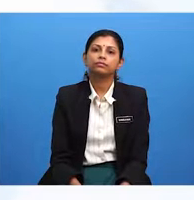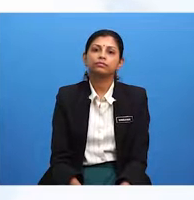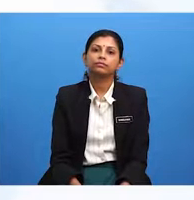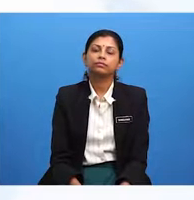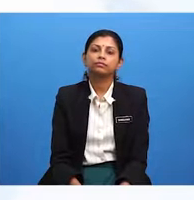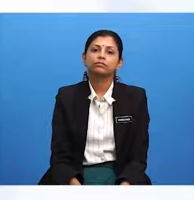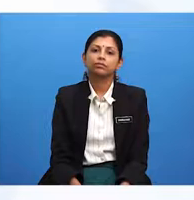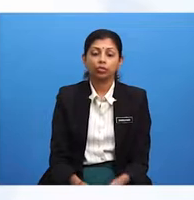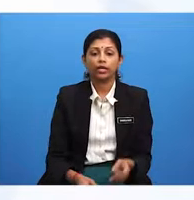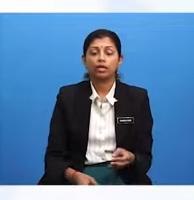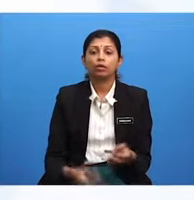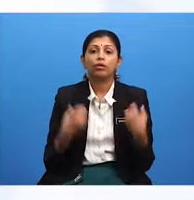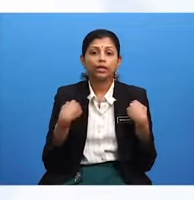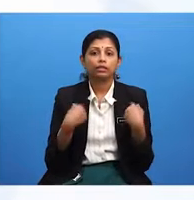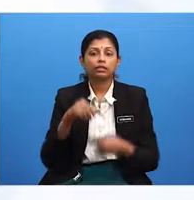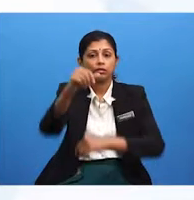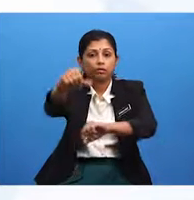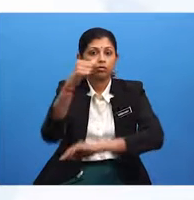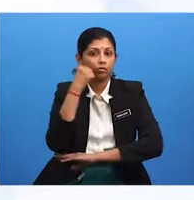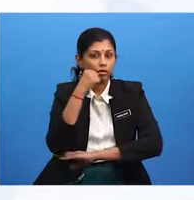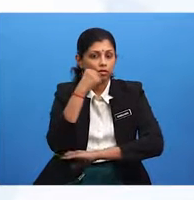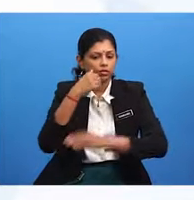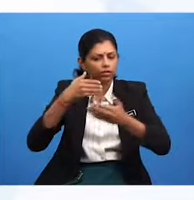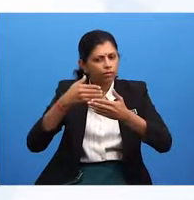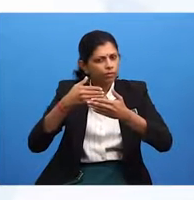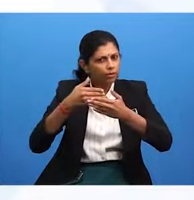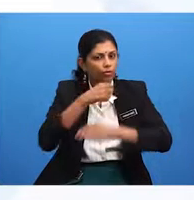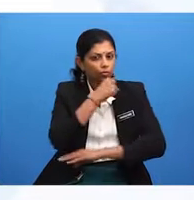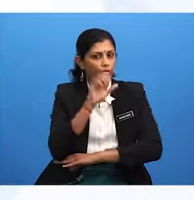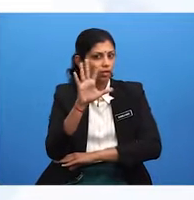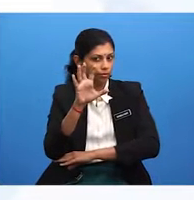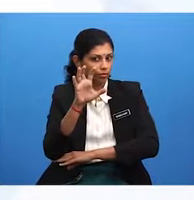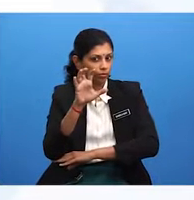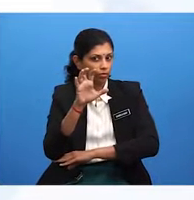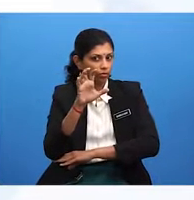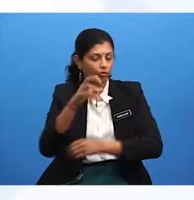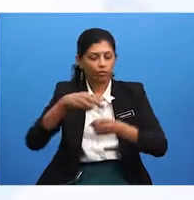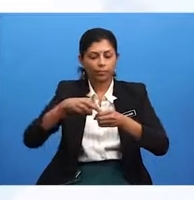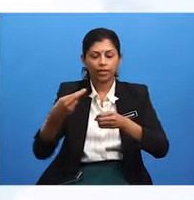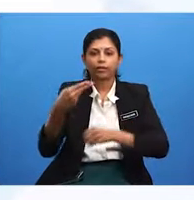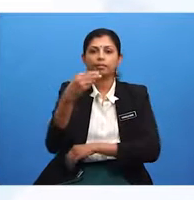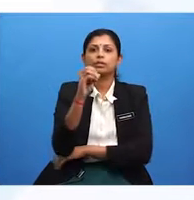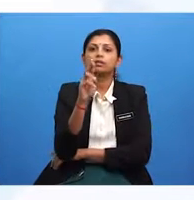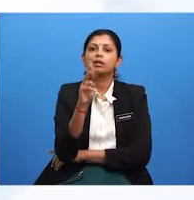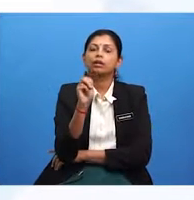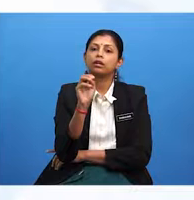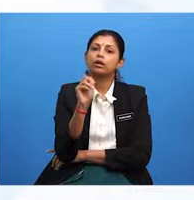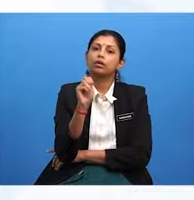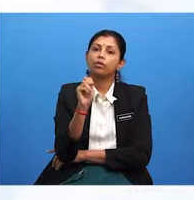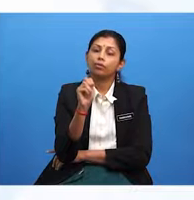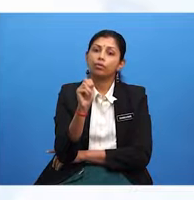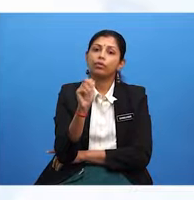Apabila seseorang wanita menghampiri umur 50, perembesan hormon